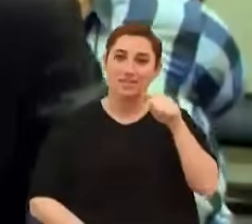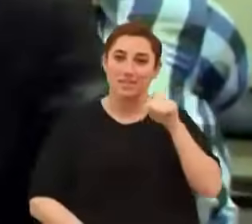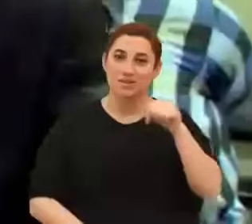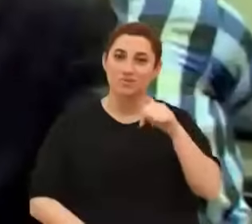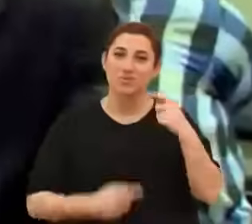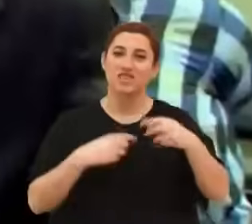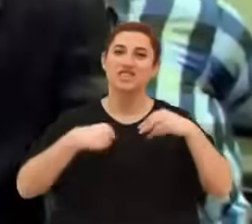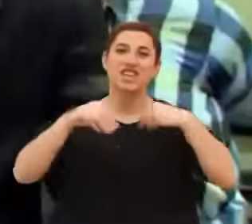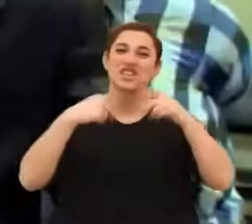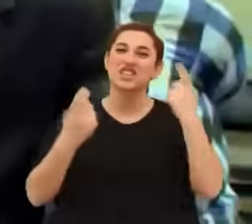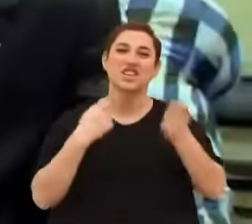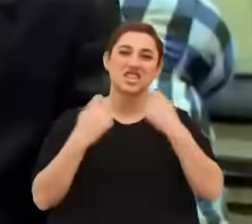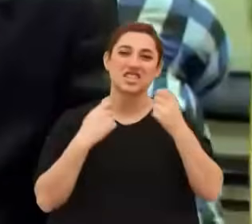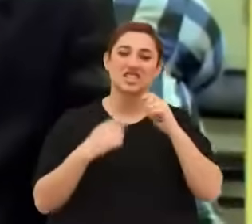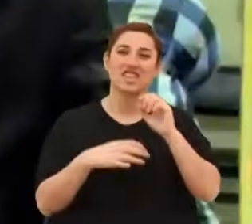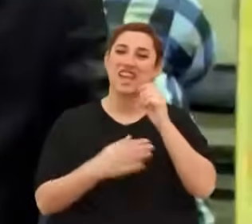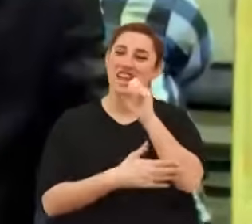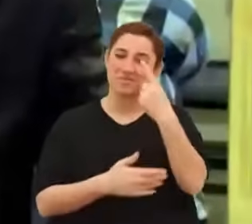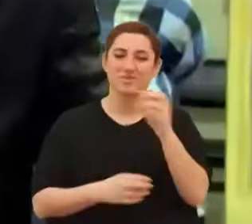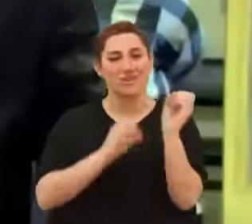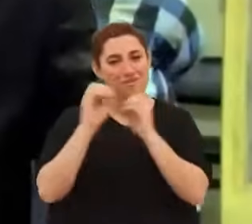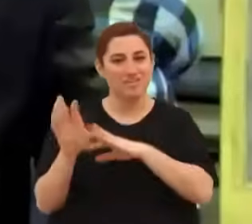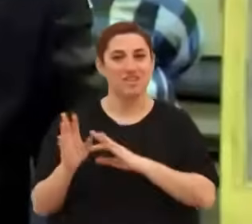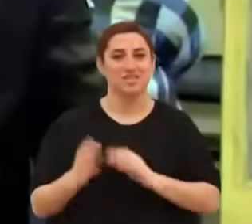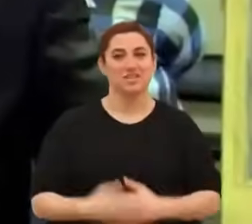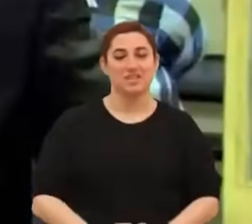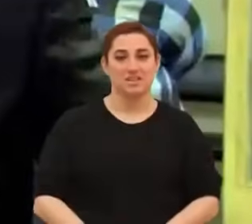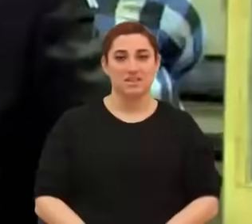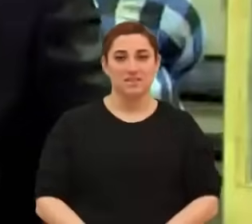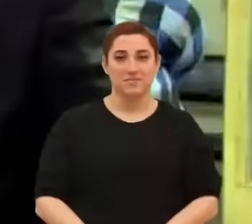bu artık evet, satıcılık işini çırağınıza bıraksanız.